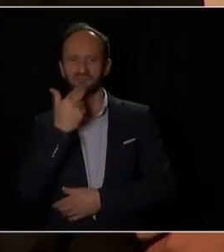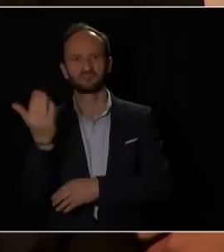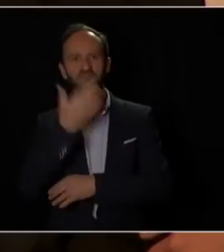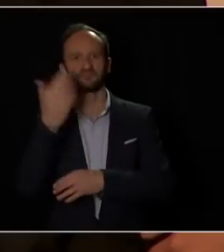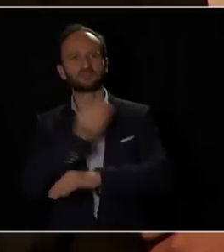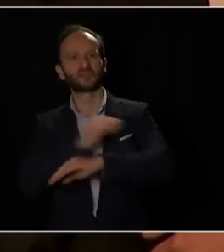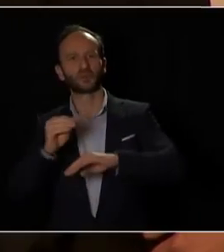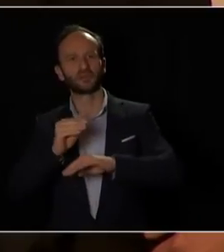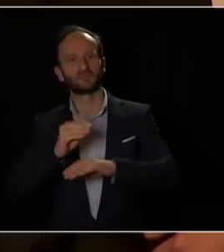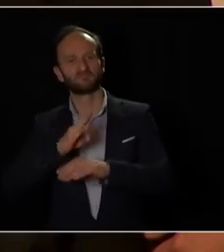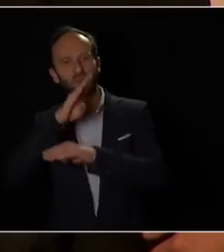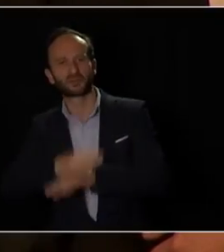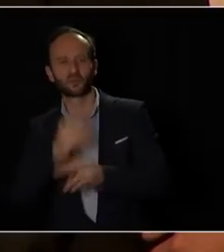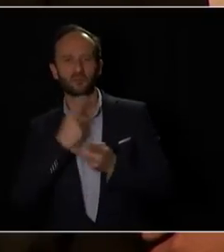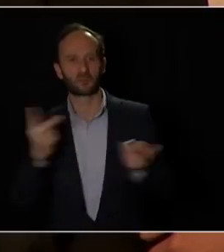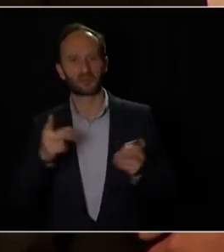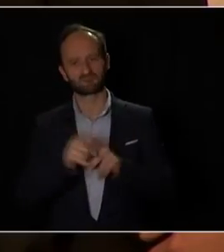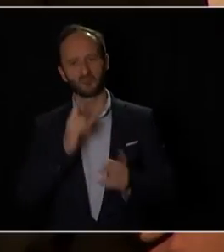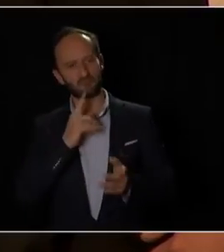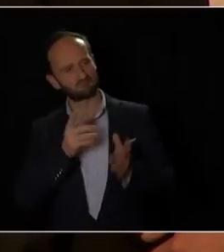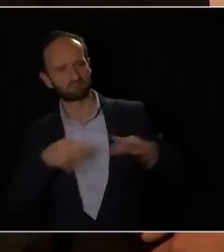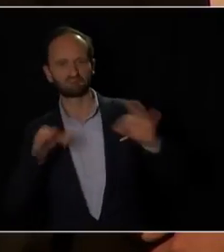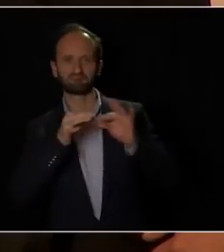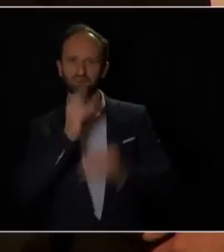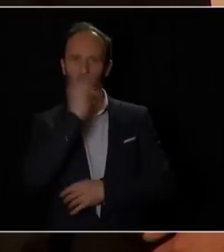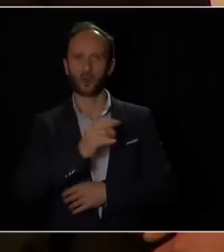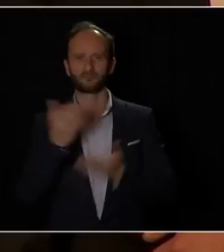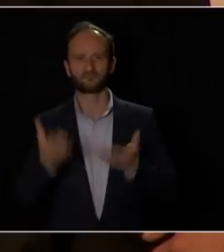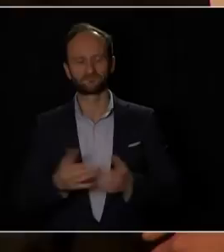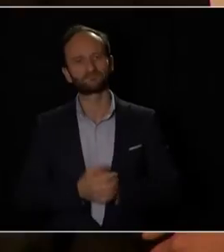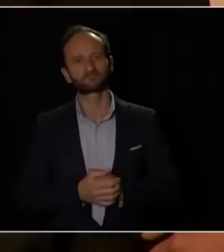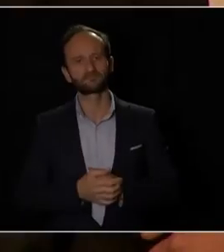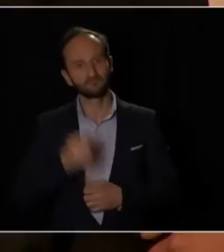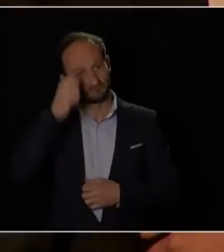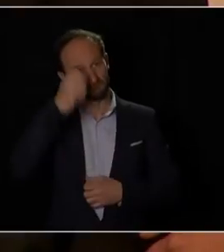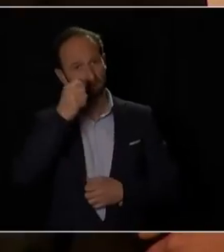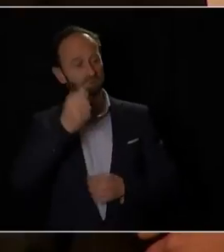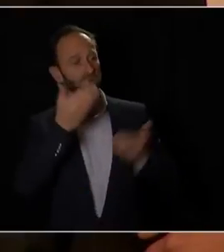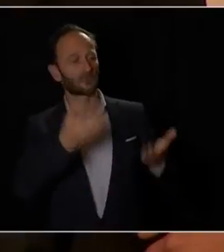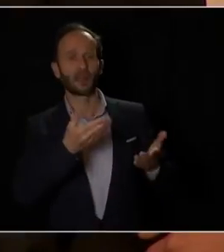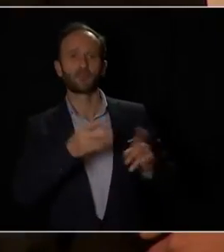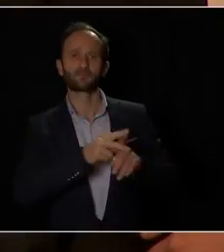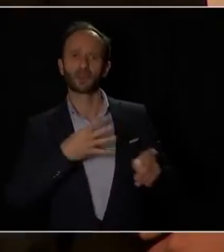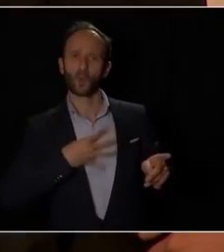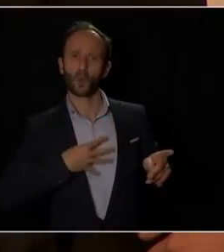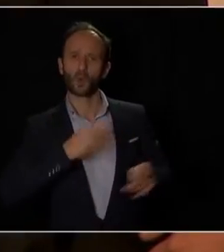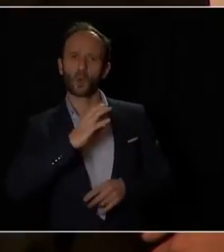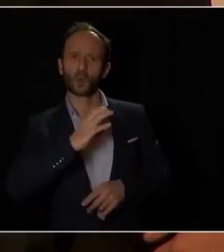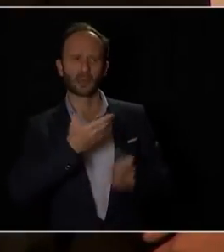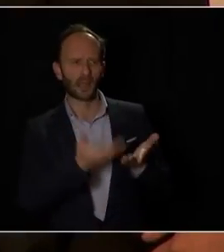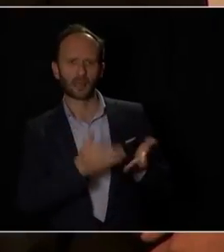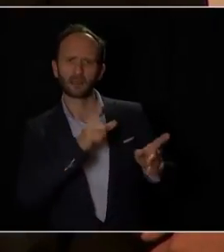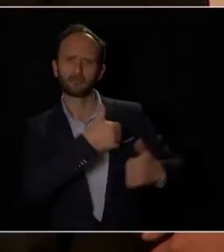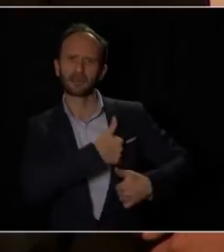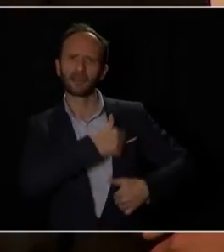faire l'honneur à notre territoire. Je salue à cet instant le colonel Kim, qui est ici présent, je le sais, je l'ai vu tout à